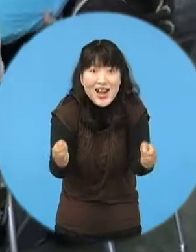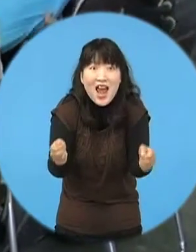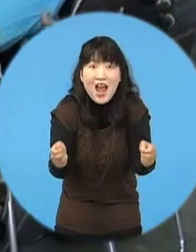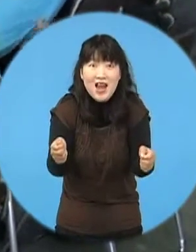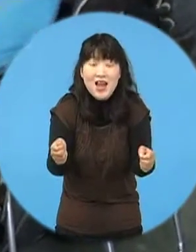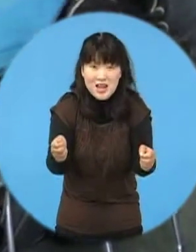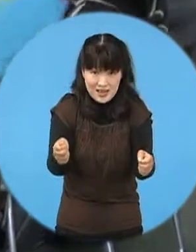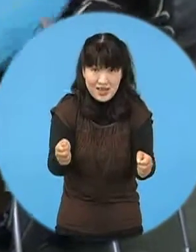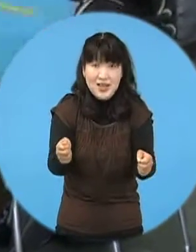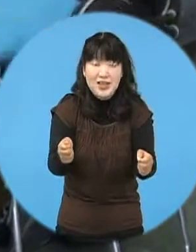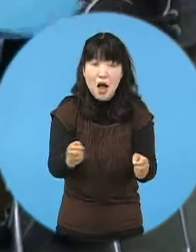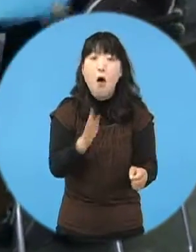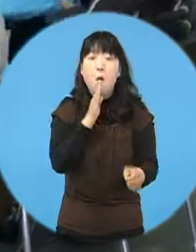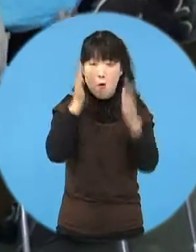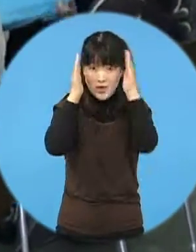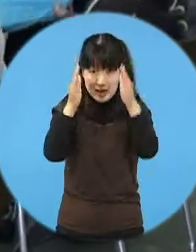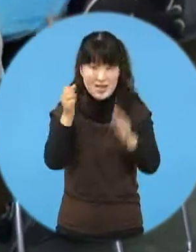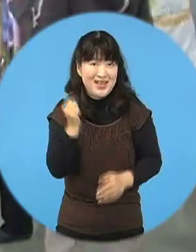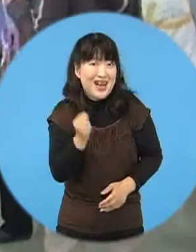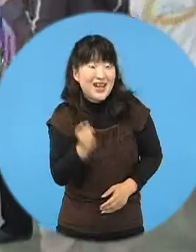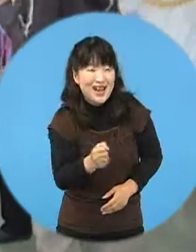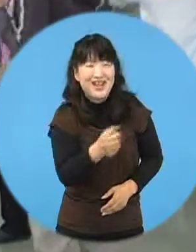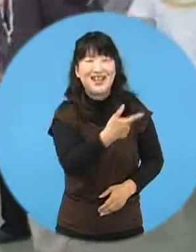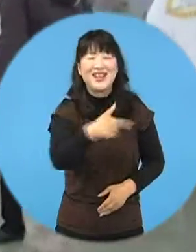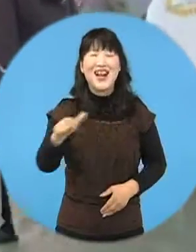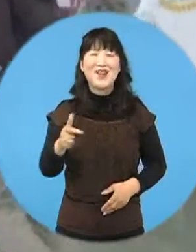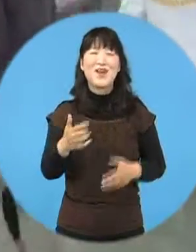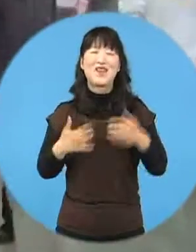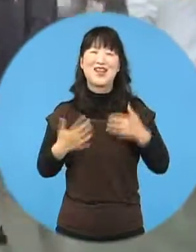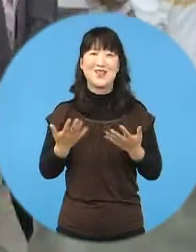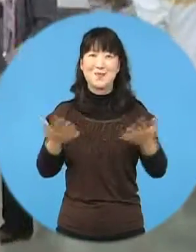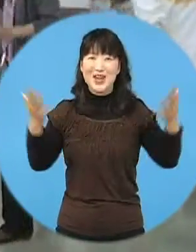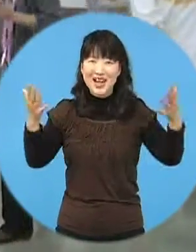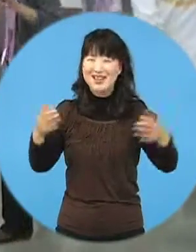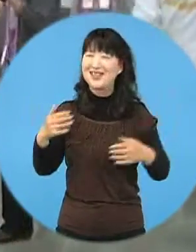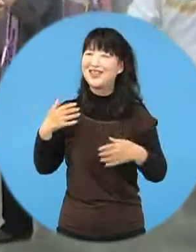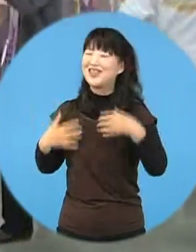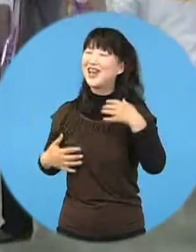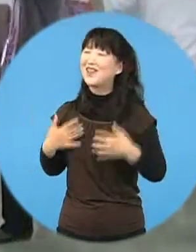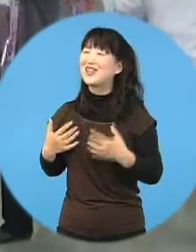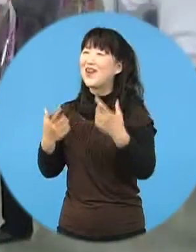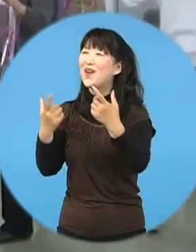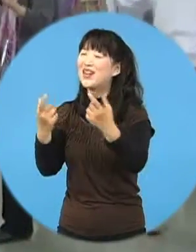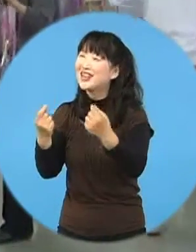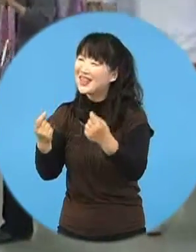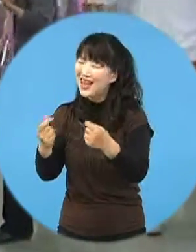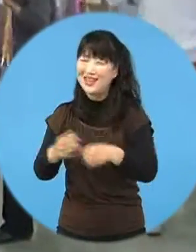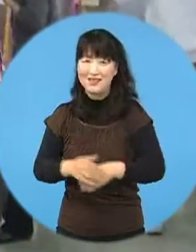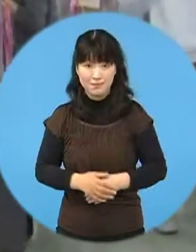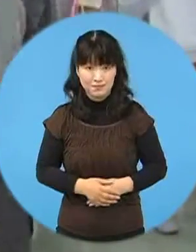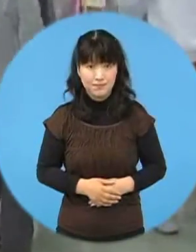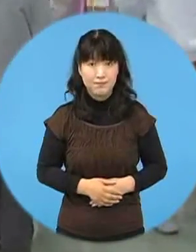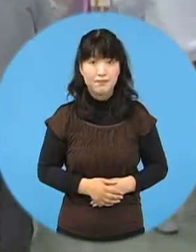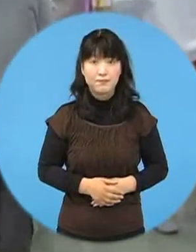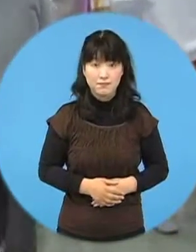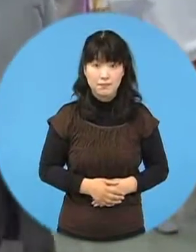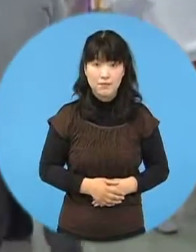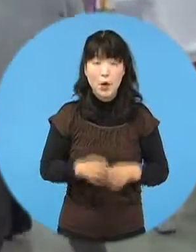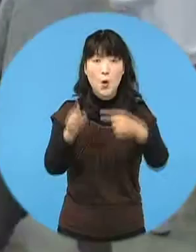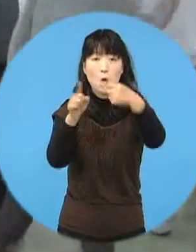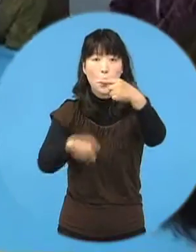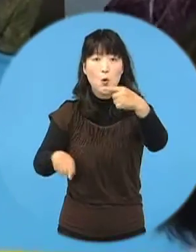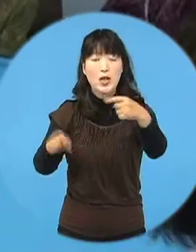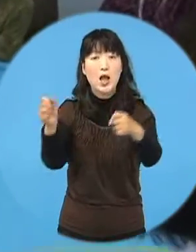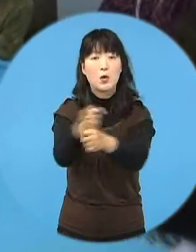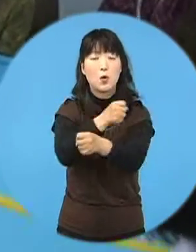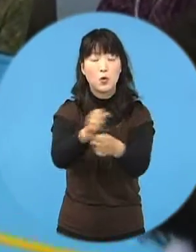楽しいゲームばかりで盛り上がってます。 いや本当に楽しそうですね。はいはい、 で、厚生労働